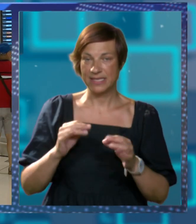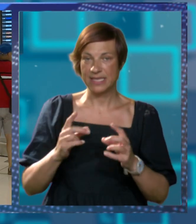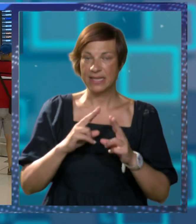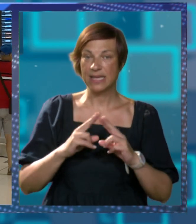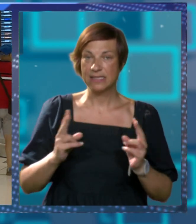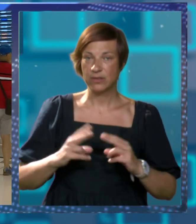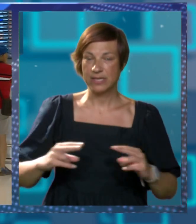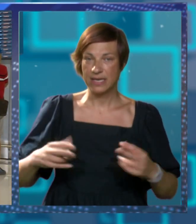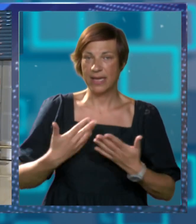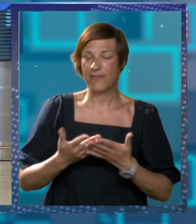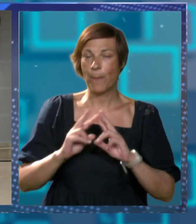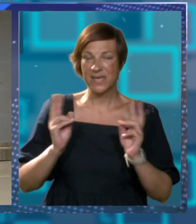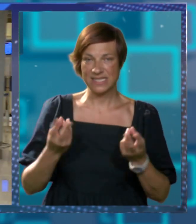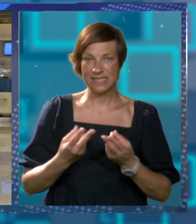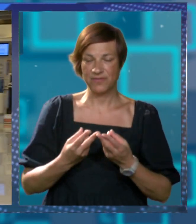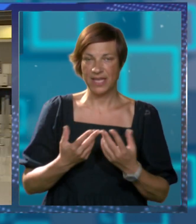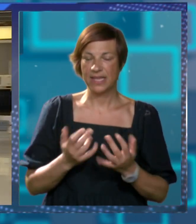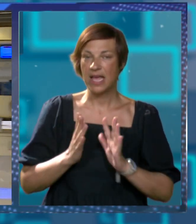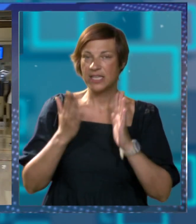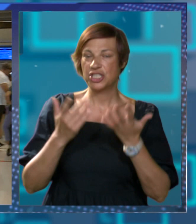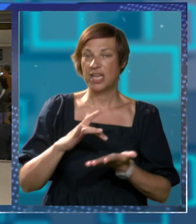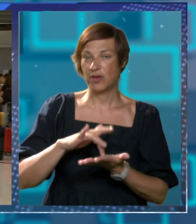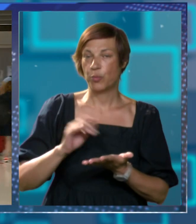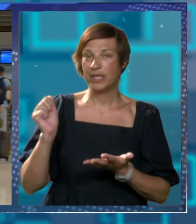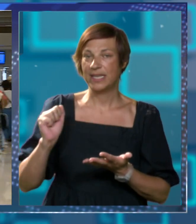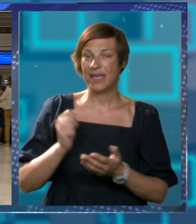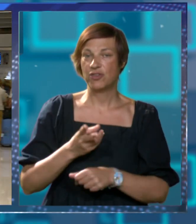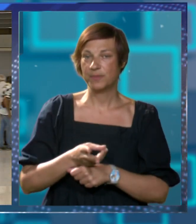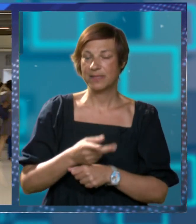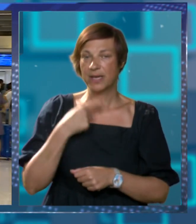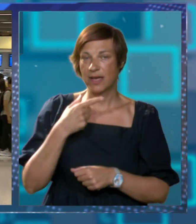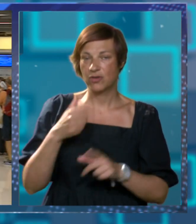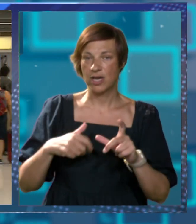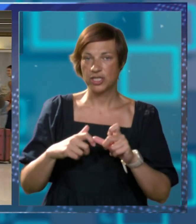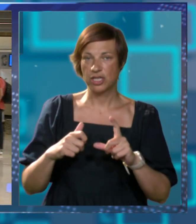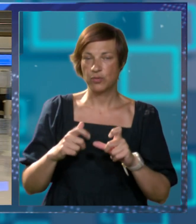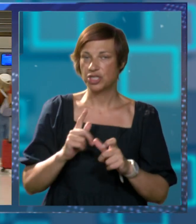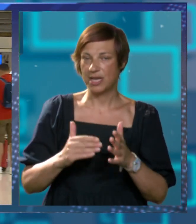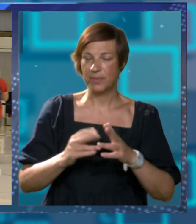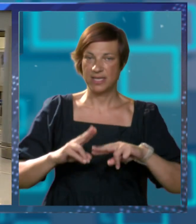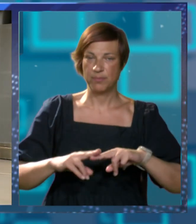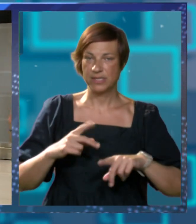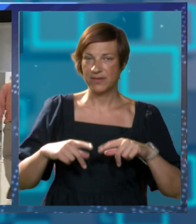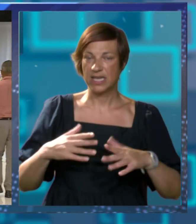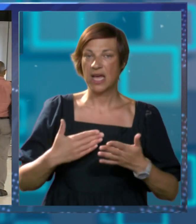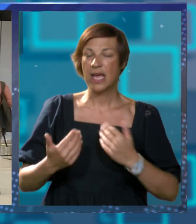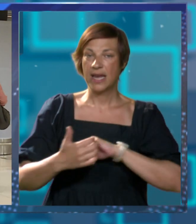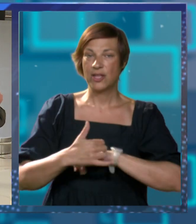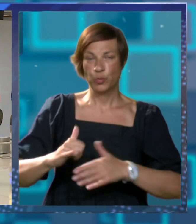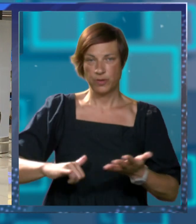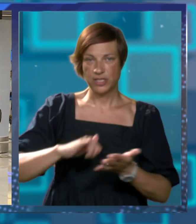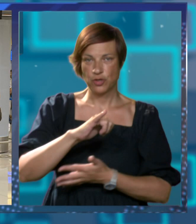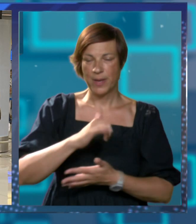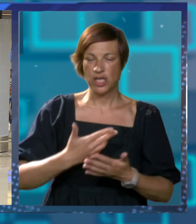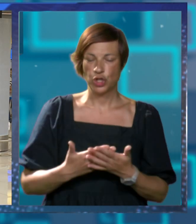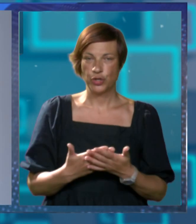desetaka zračnih luka diljem Europe i svijeta, pa štrajk u pojedinim europskim zemljama, kako navodi Lukšić, ne bi trebao ostaviti traga na Dubrovačkom